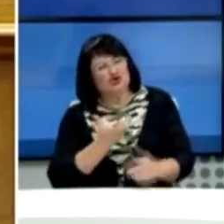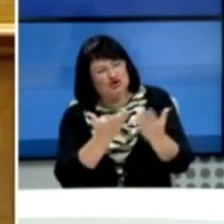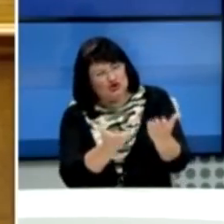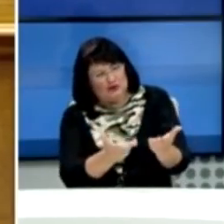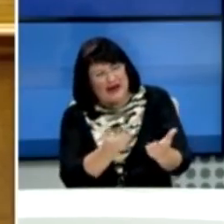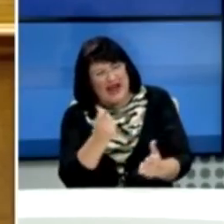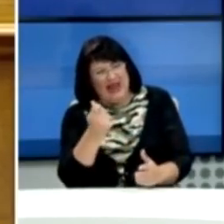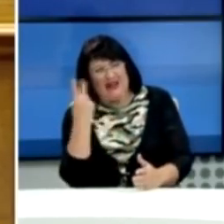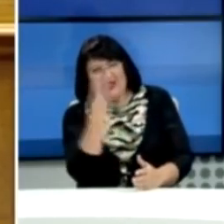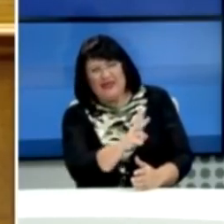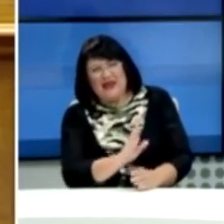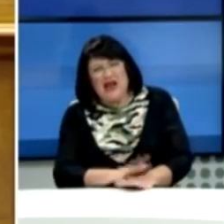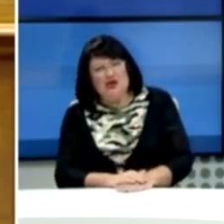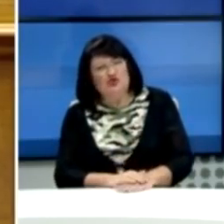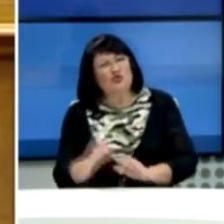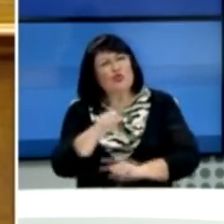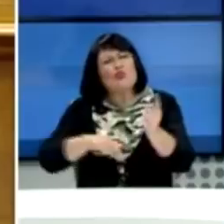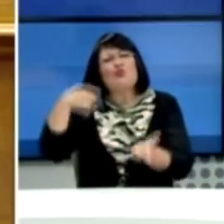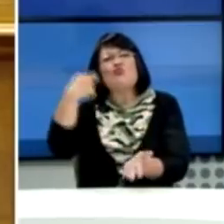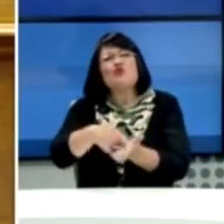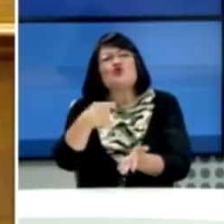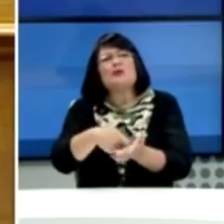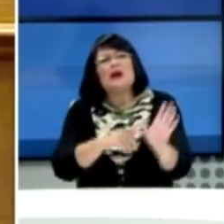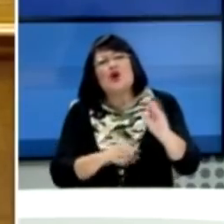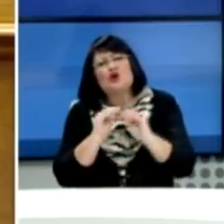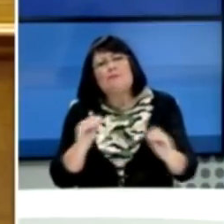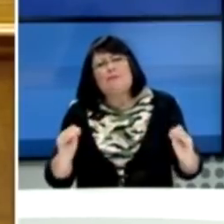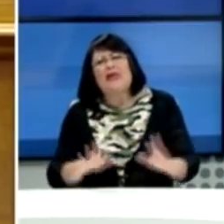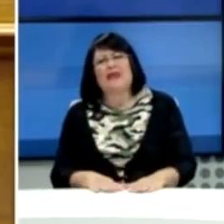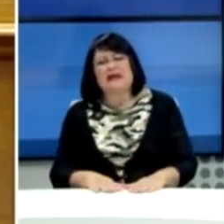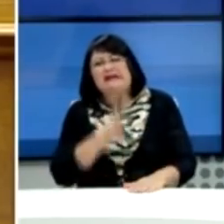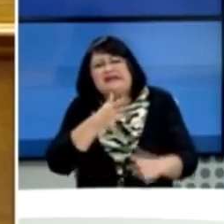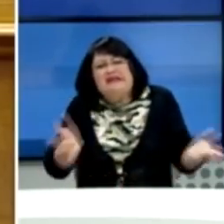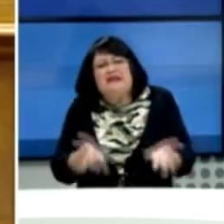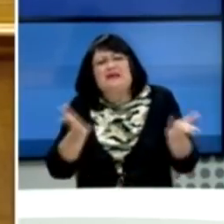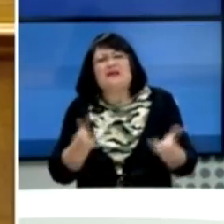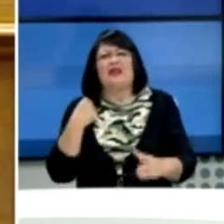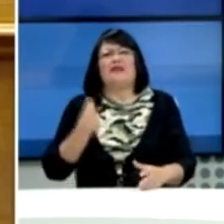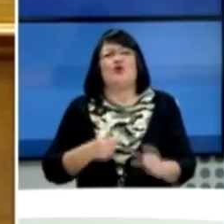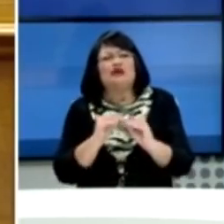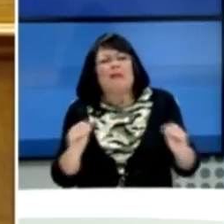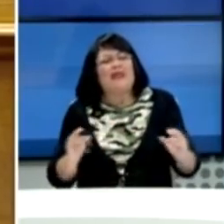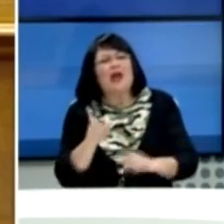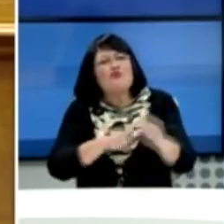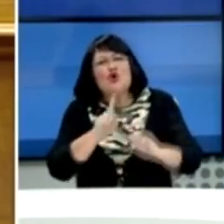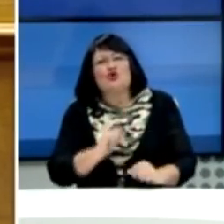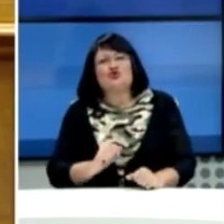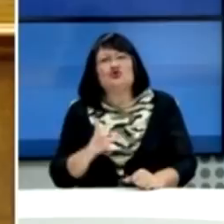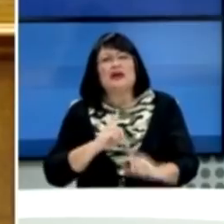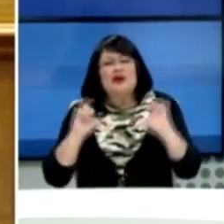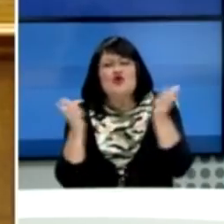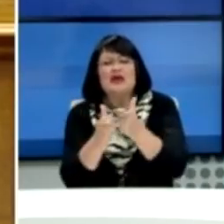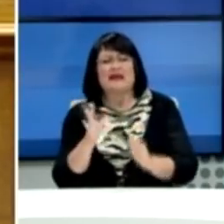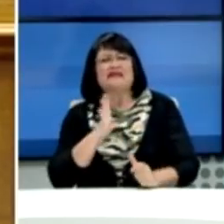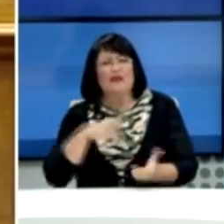σας είναι τα χρήματα? Ποιος πληρώνει ακόμα και για αυτή την κουτσορεμένη δημόσια παιδεία? Η λαϊκή οικογένεια